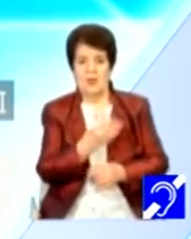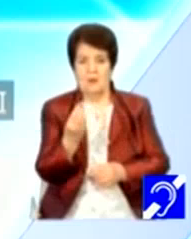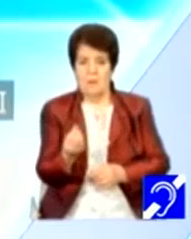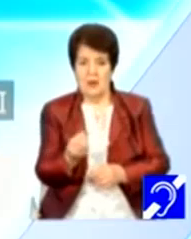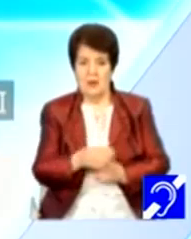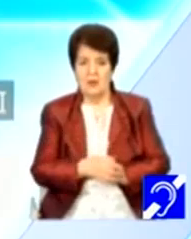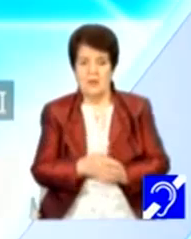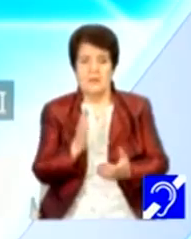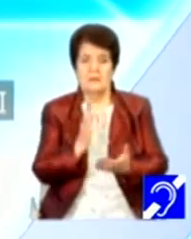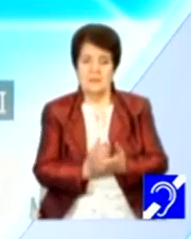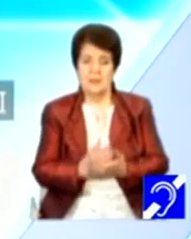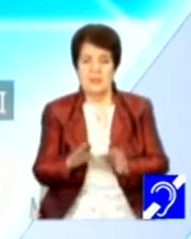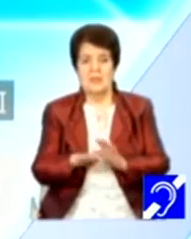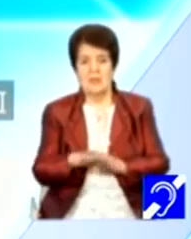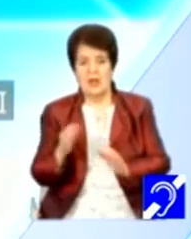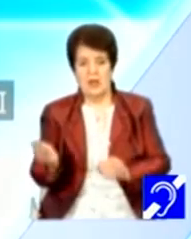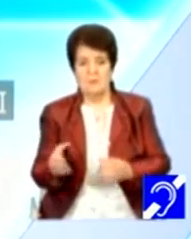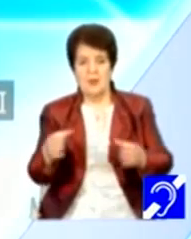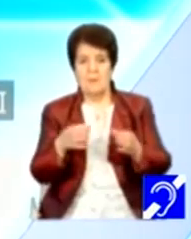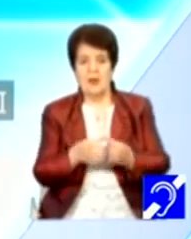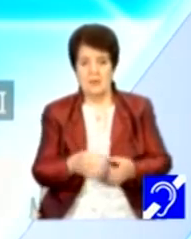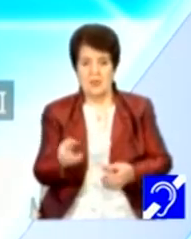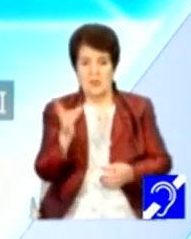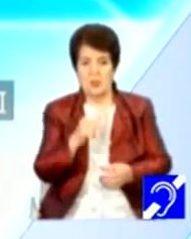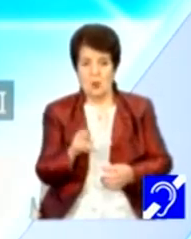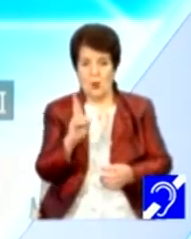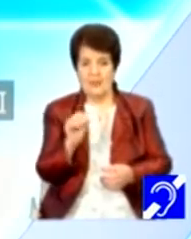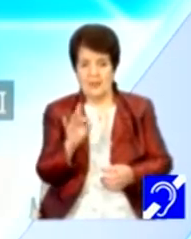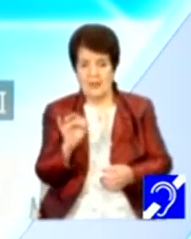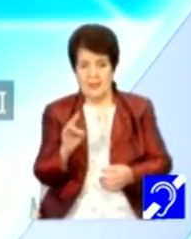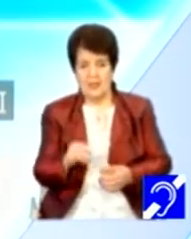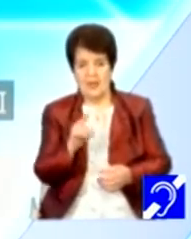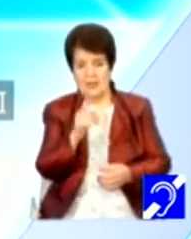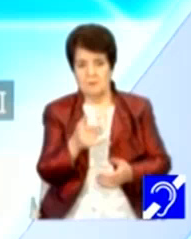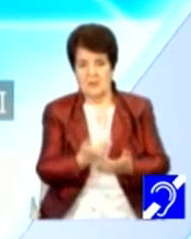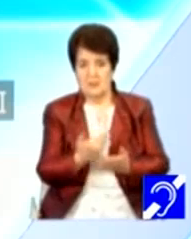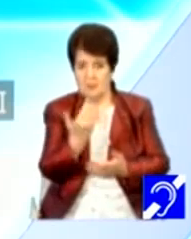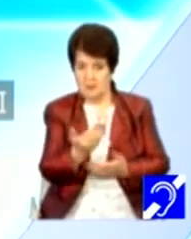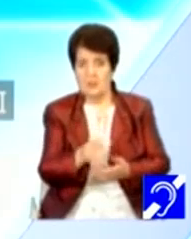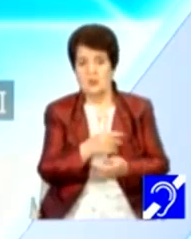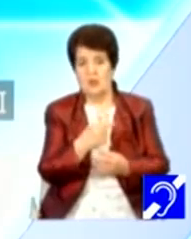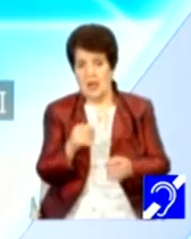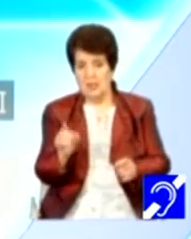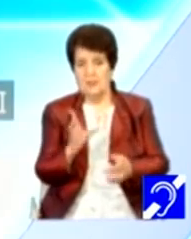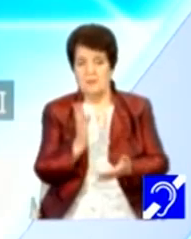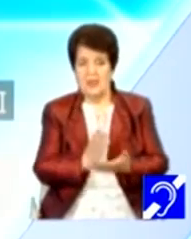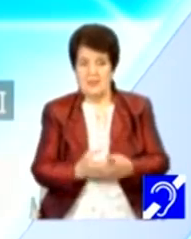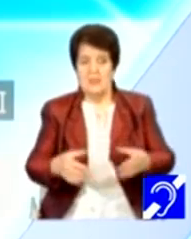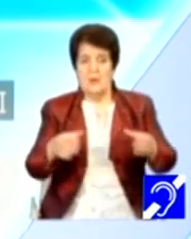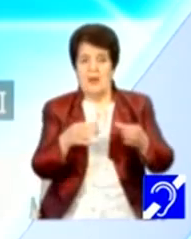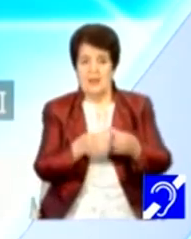Așa. Pe segmentul de dreapta avem partide doctrinare, cum suntem noi, spre exemplu, și mai sunt. Și sunt